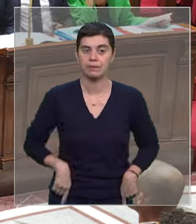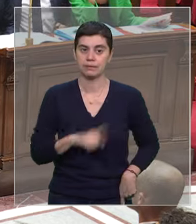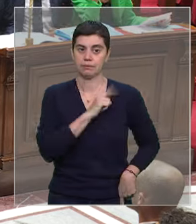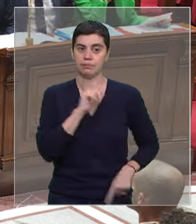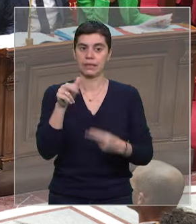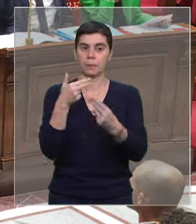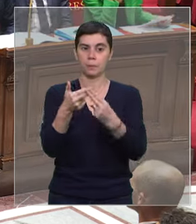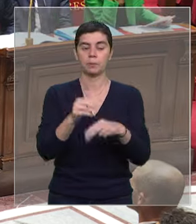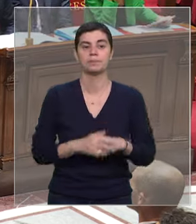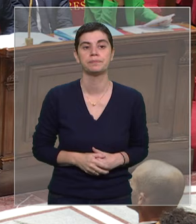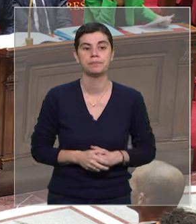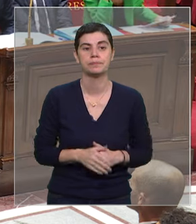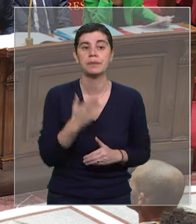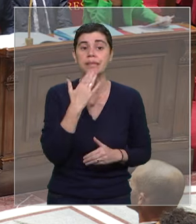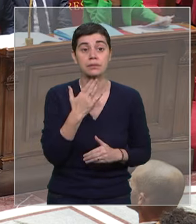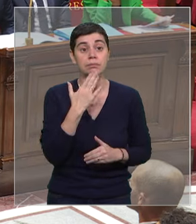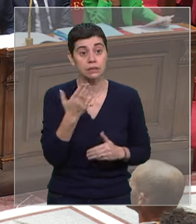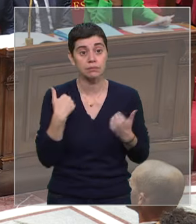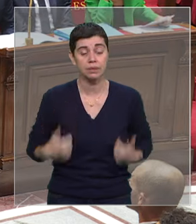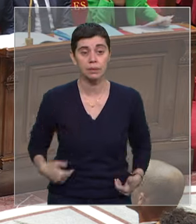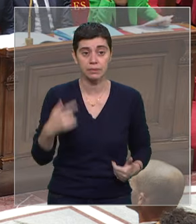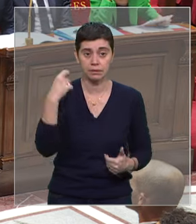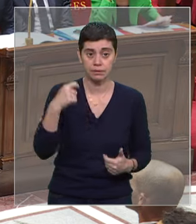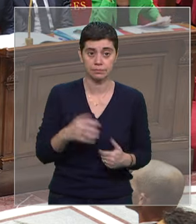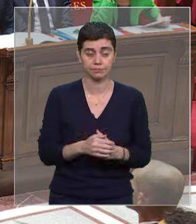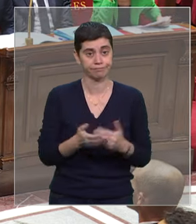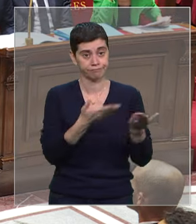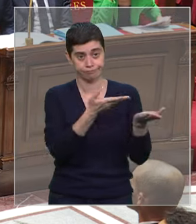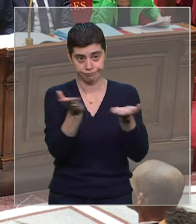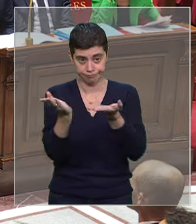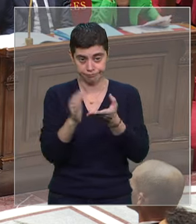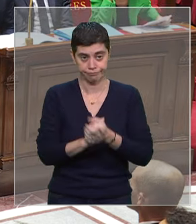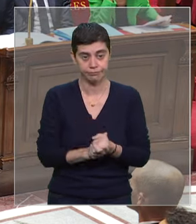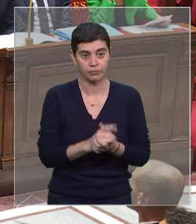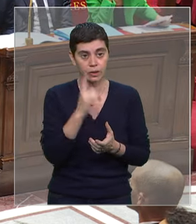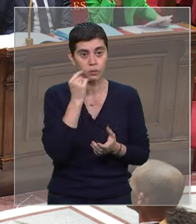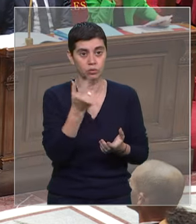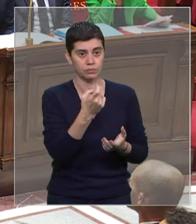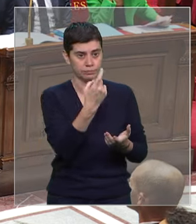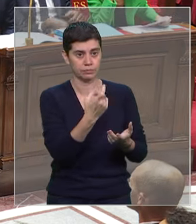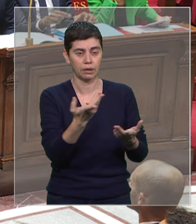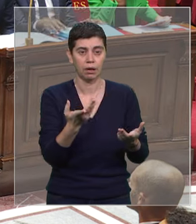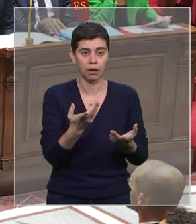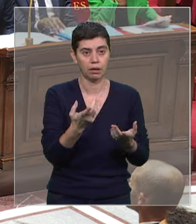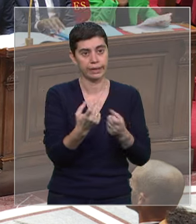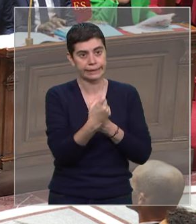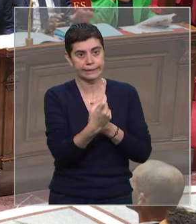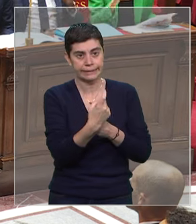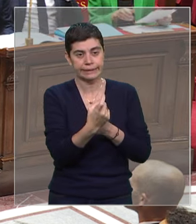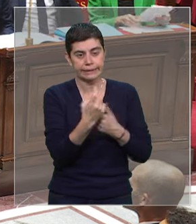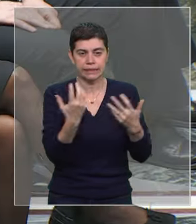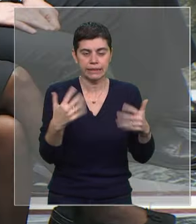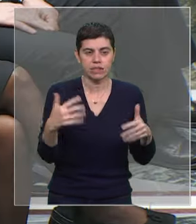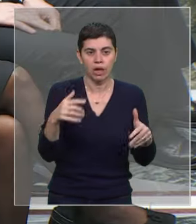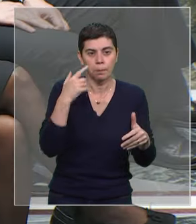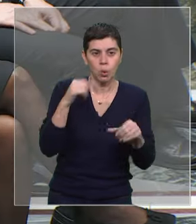Outre-mer. Merci, Madame la Présidente, Mesdames et Messieurs les députés. Monsieur le député, les mêmes critiques et les mêmes appréhensions ont eu lieu pour